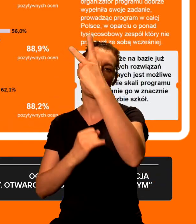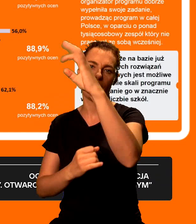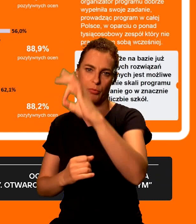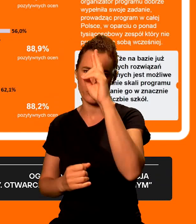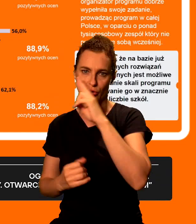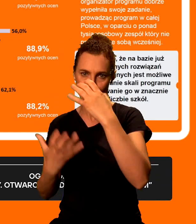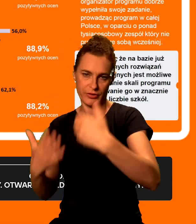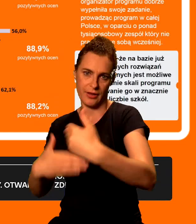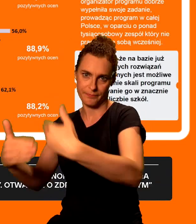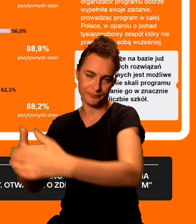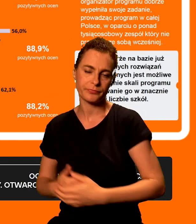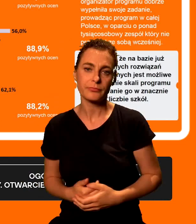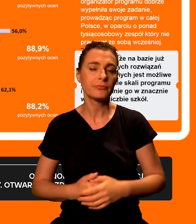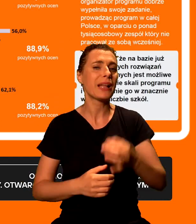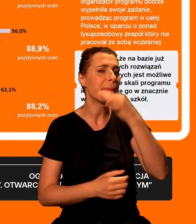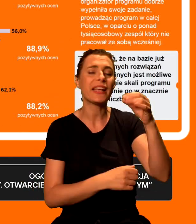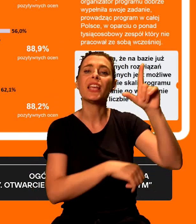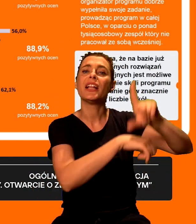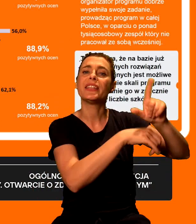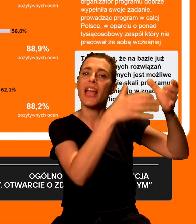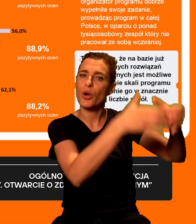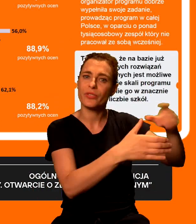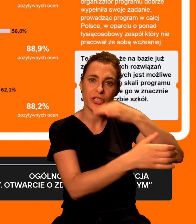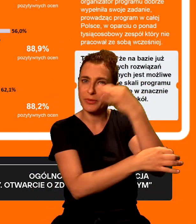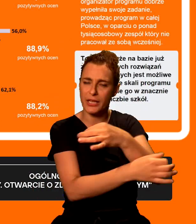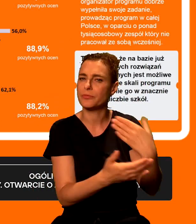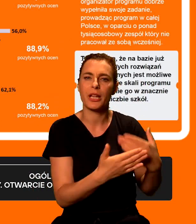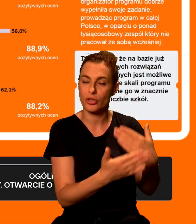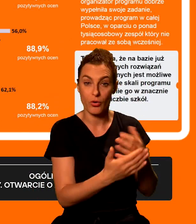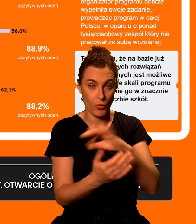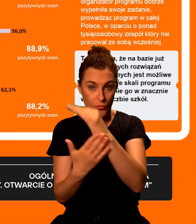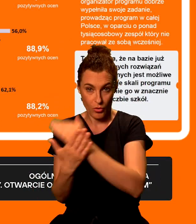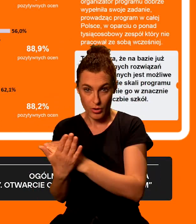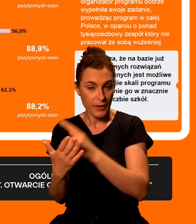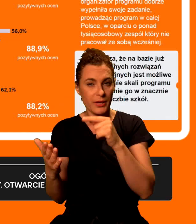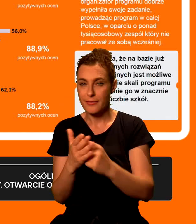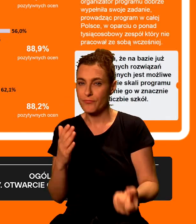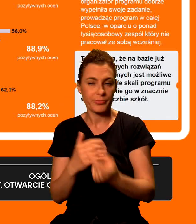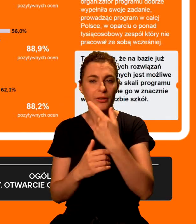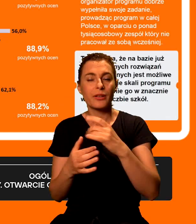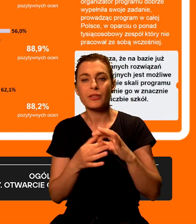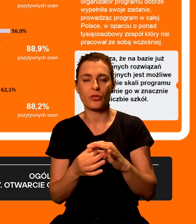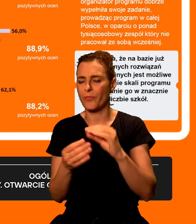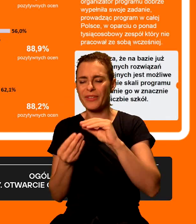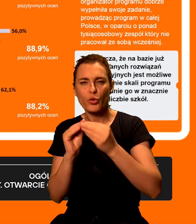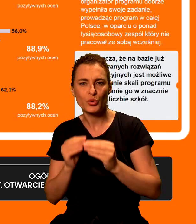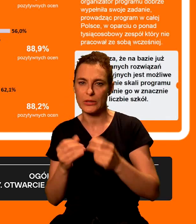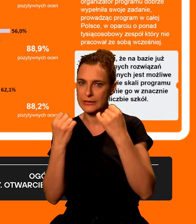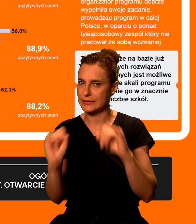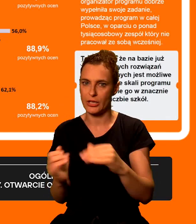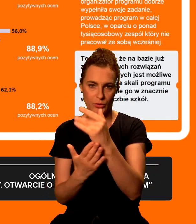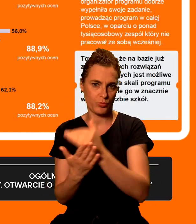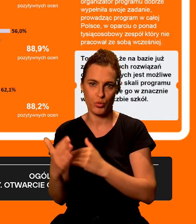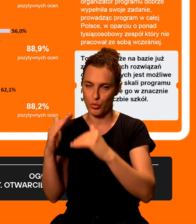92%. I zapytaliśmy liderów o współpracę z Noezą. Dlaczego to zrobiliśmy? Ponieważ ten program jest nietypowo skonstruowany. Jest inaczej zbudowany.